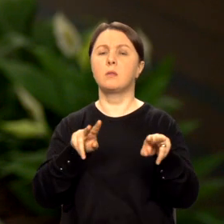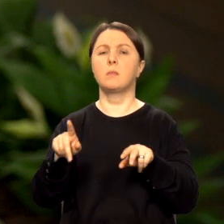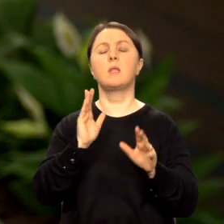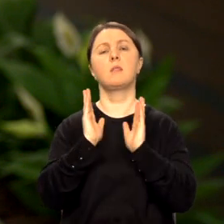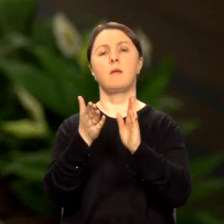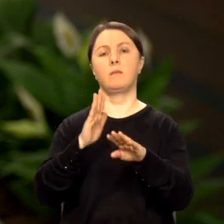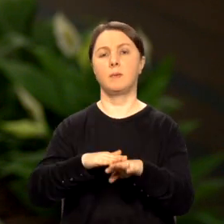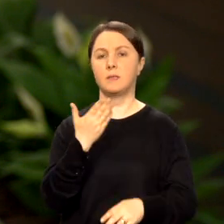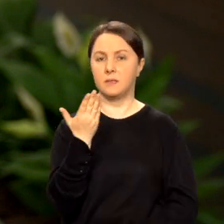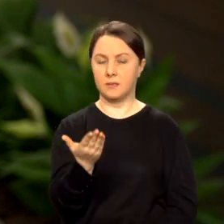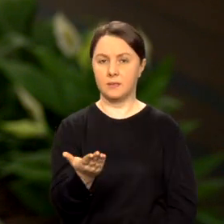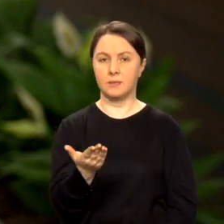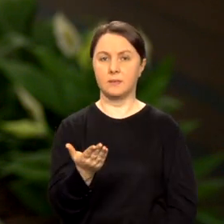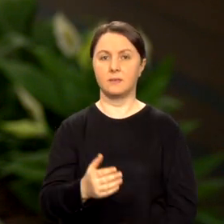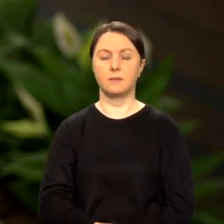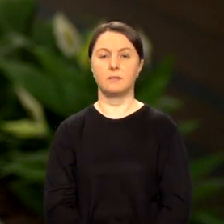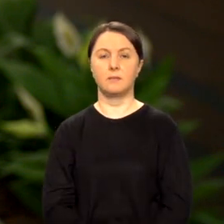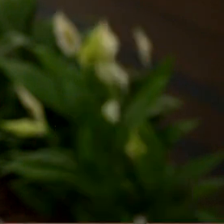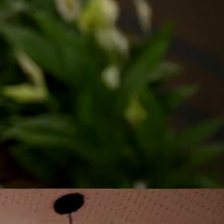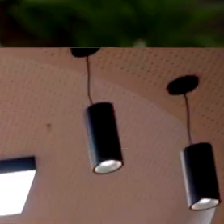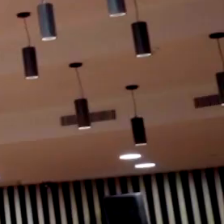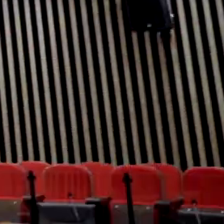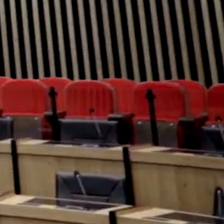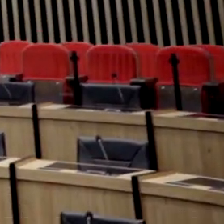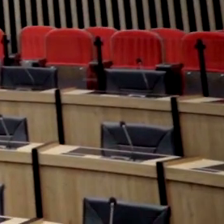akılla şehrimizi yönetmeye devam edeceğiz.